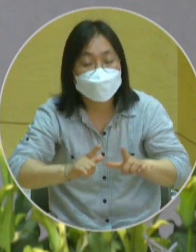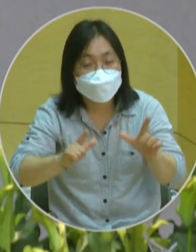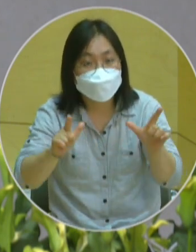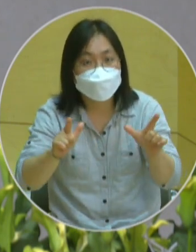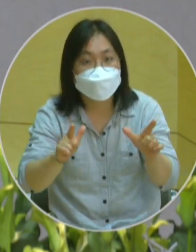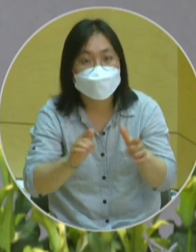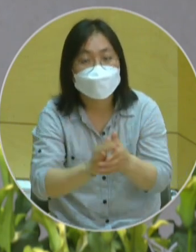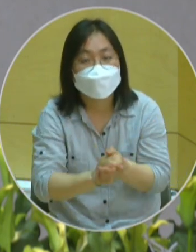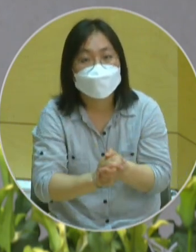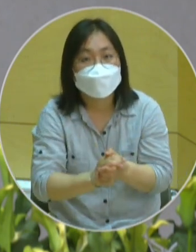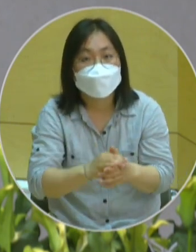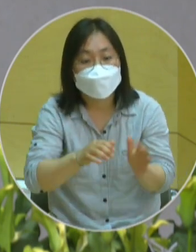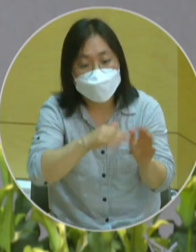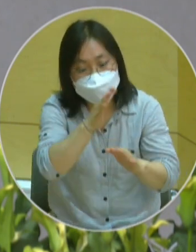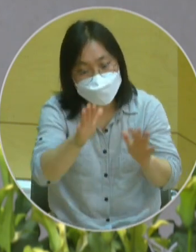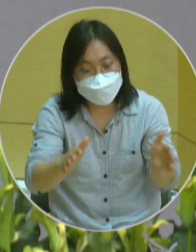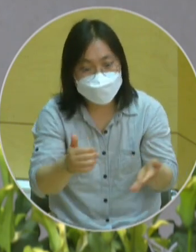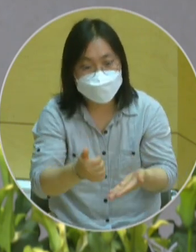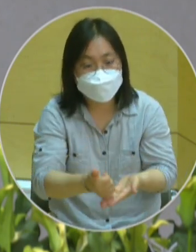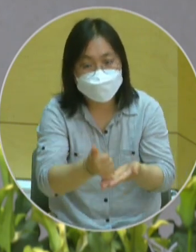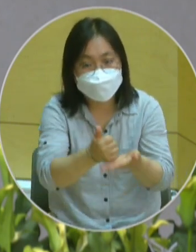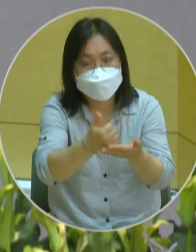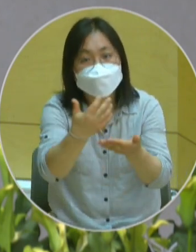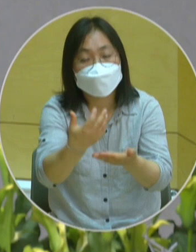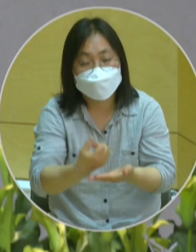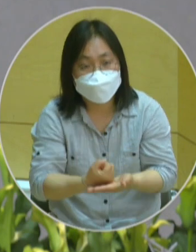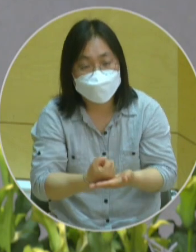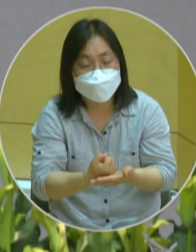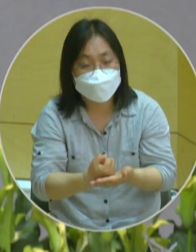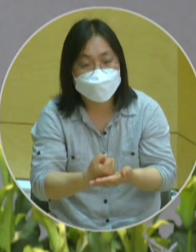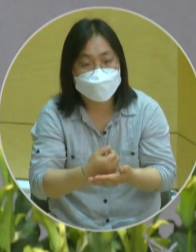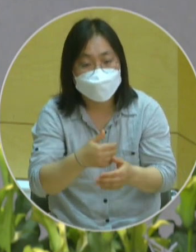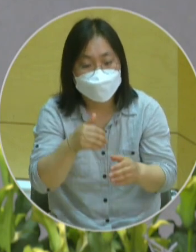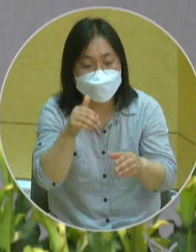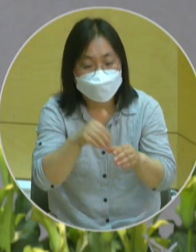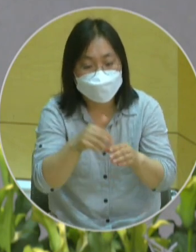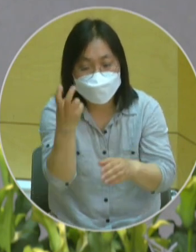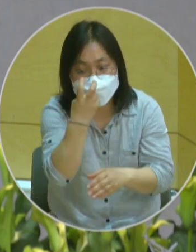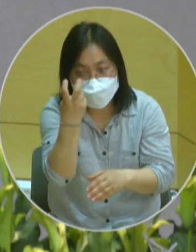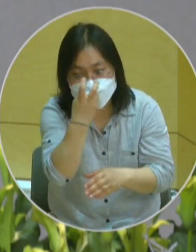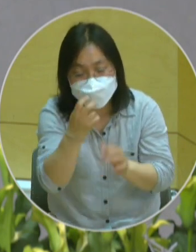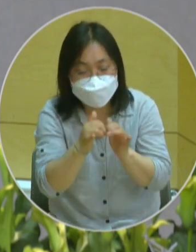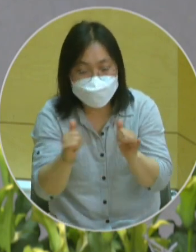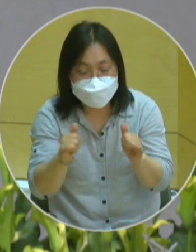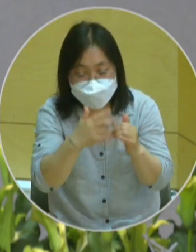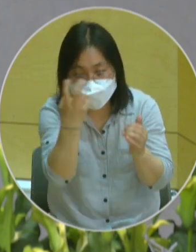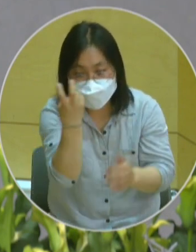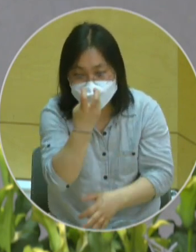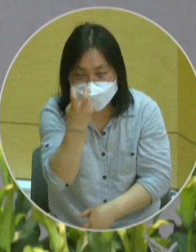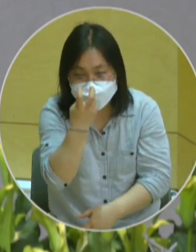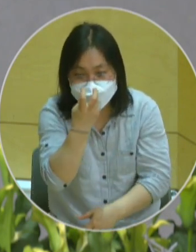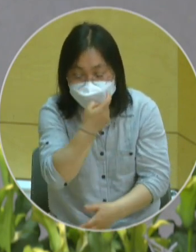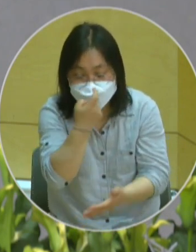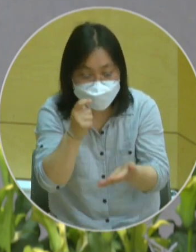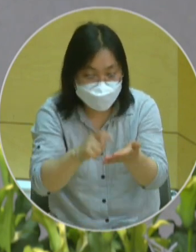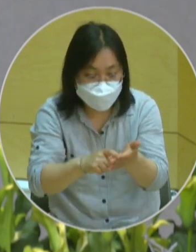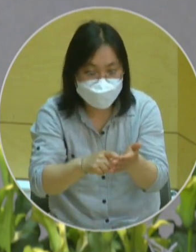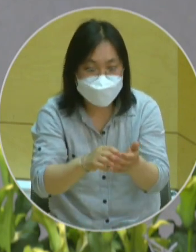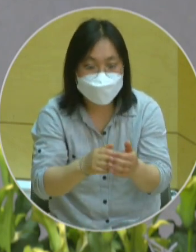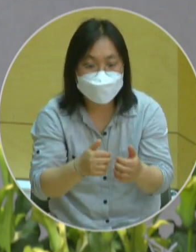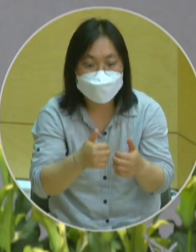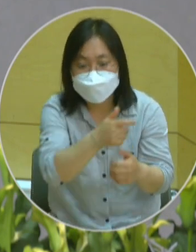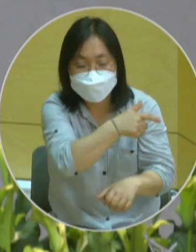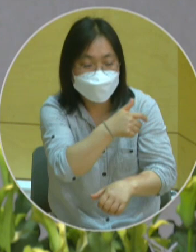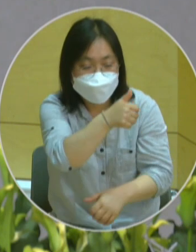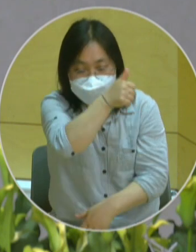해서 마을에서 다 추천을 받고 그 다음에 선거관리위원회에서 다 그것을 검증을 하고 당회에